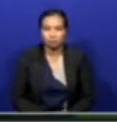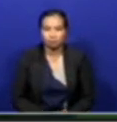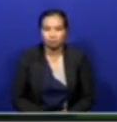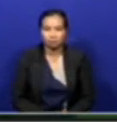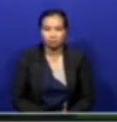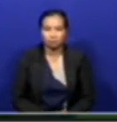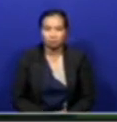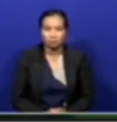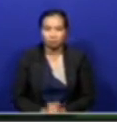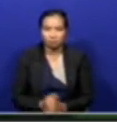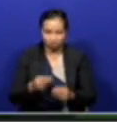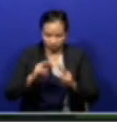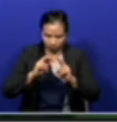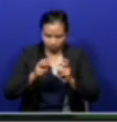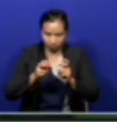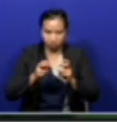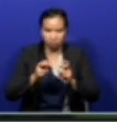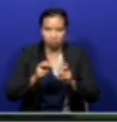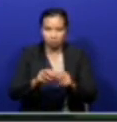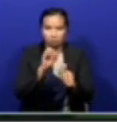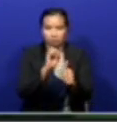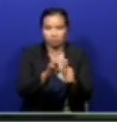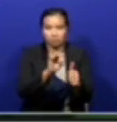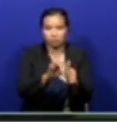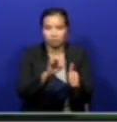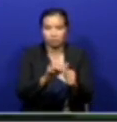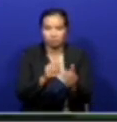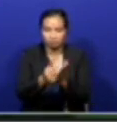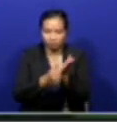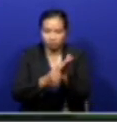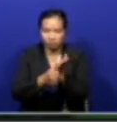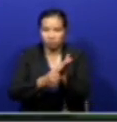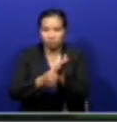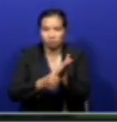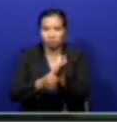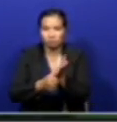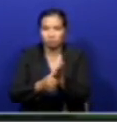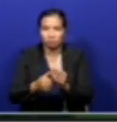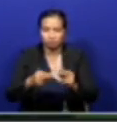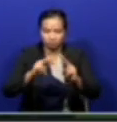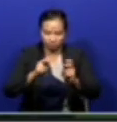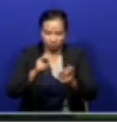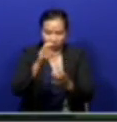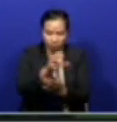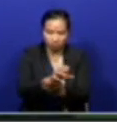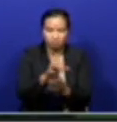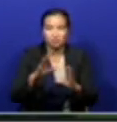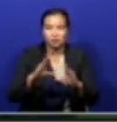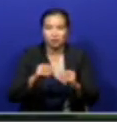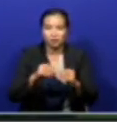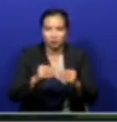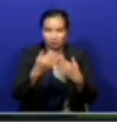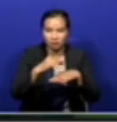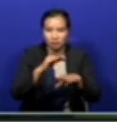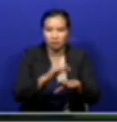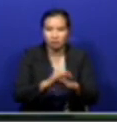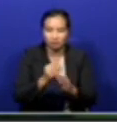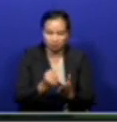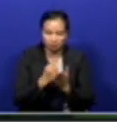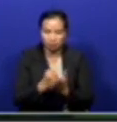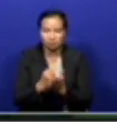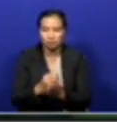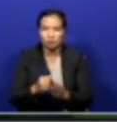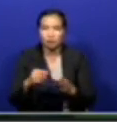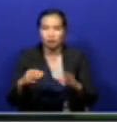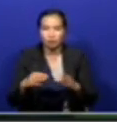ประเด็นแรกผมนำเรียนท่านประธานไปแล้วต้องไปแก้ไอ้ตัวข้อบังคับการประชุมร่วมรัฐสภาให้เอื้ออำนวยกับการพิจารณาร่ว